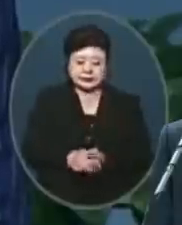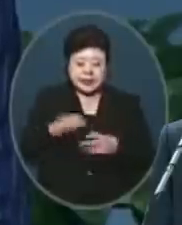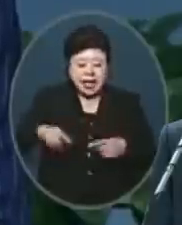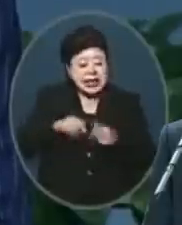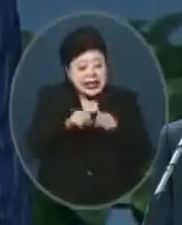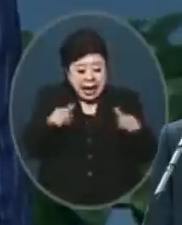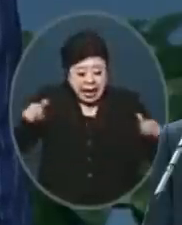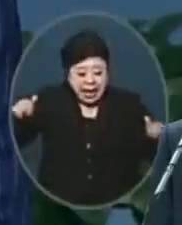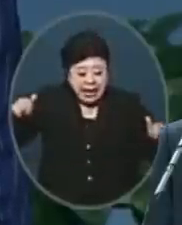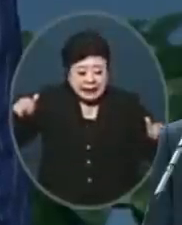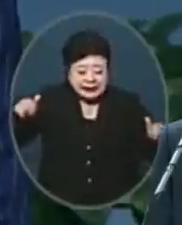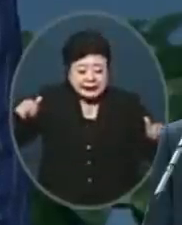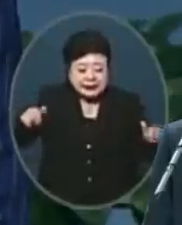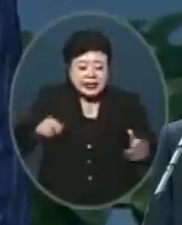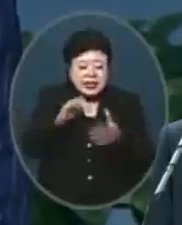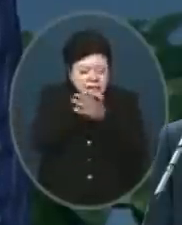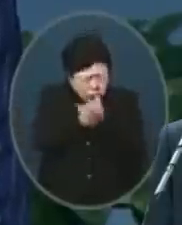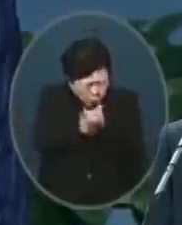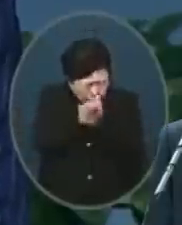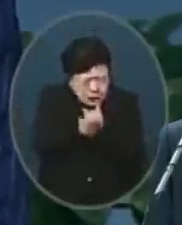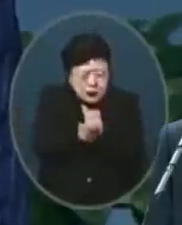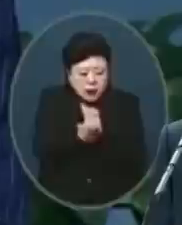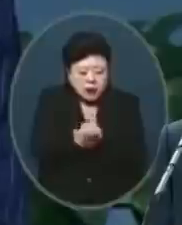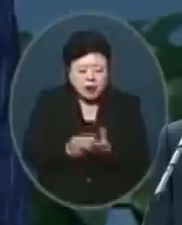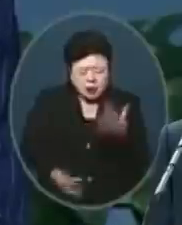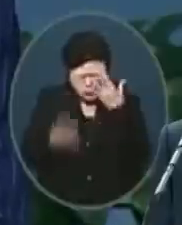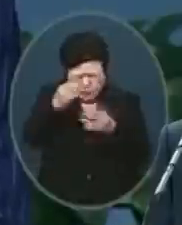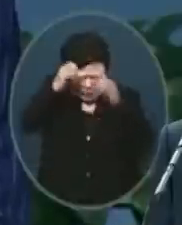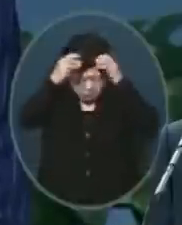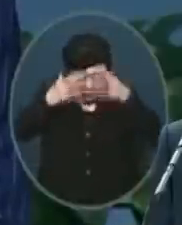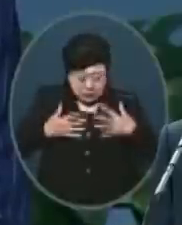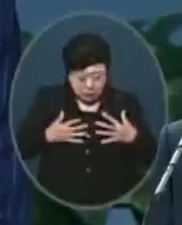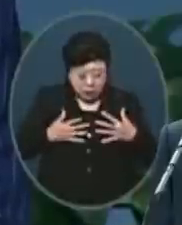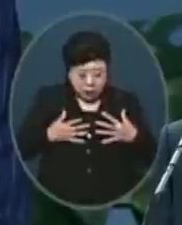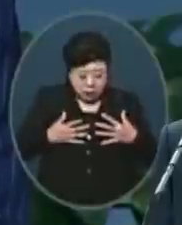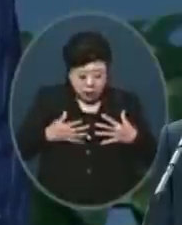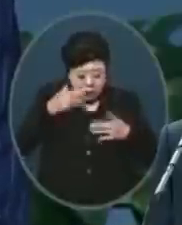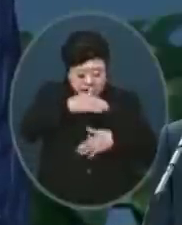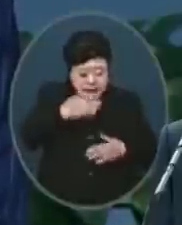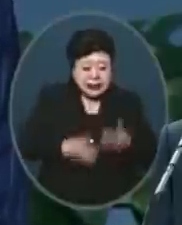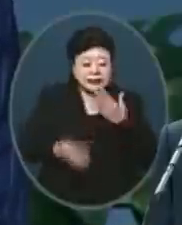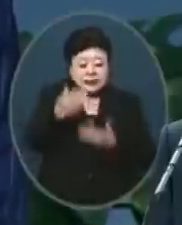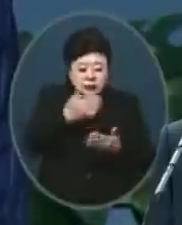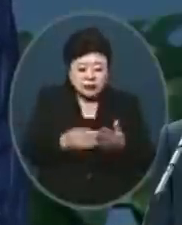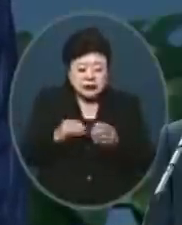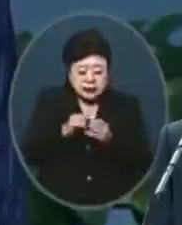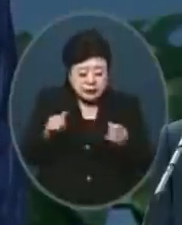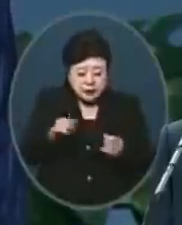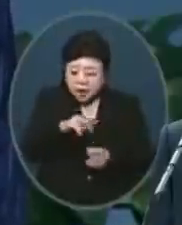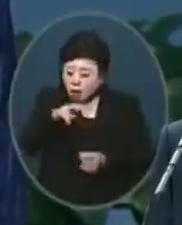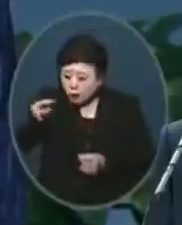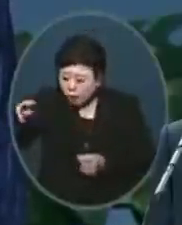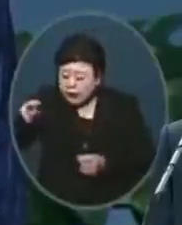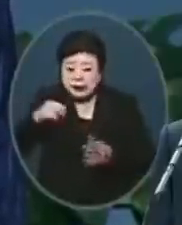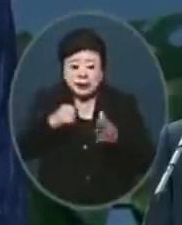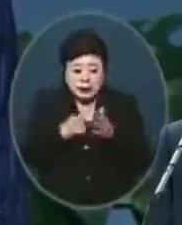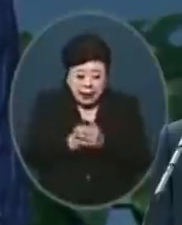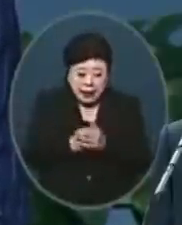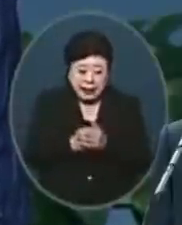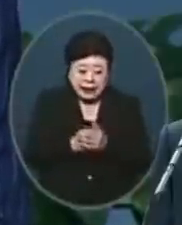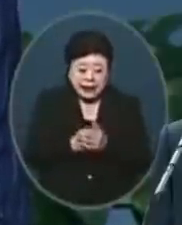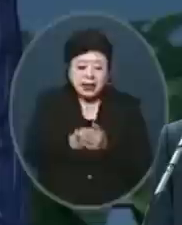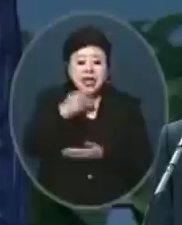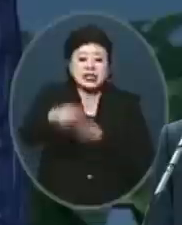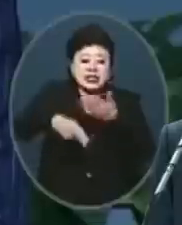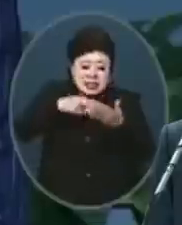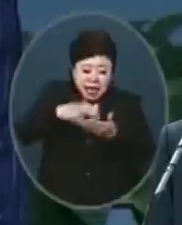엘리야가 기도해서 불이 내려와서 제단을 태우는 것을 국민들이 보았기 때문에